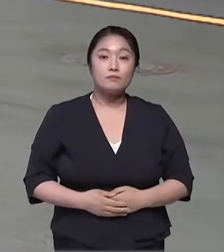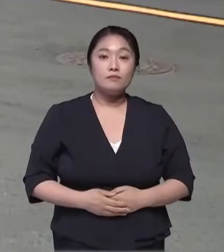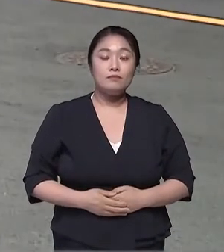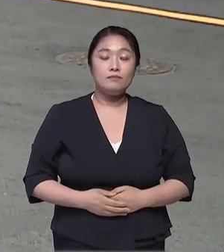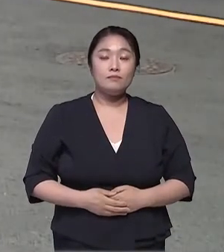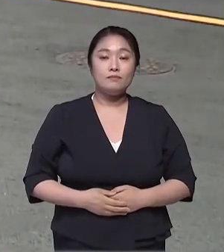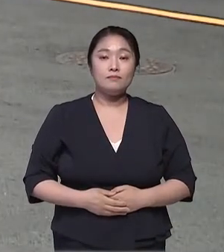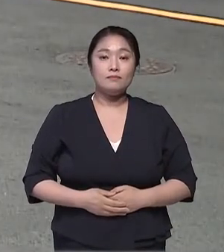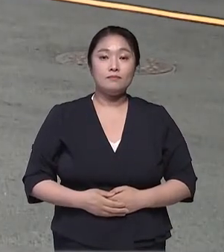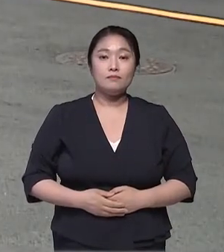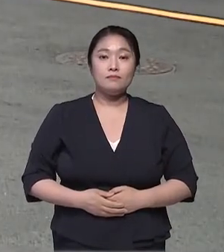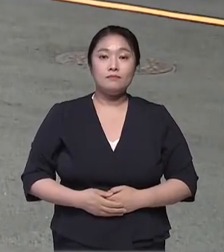kbc 이동근 입니다